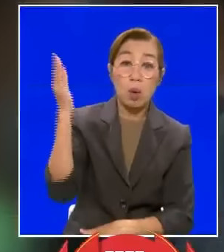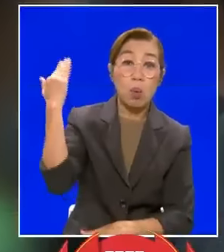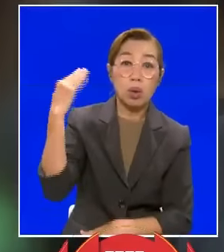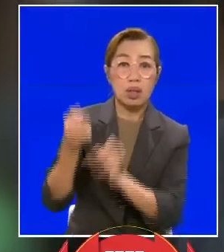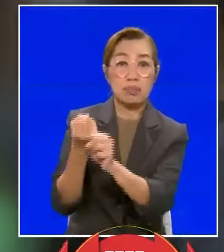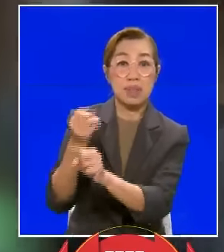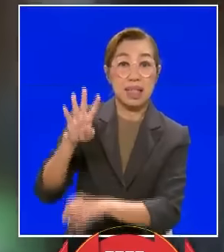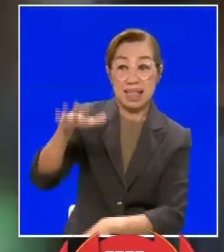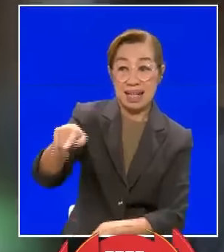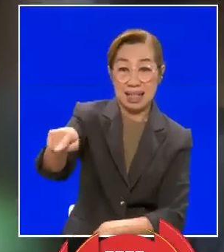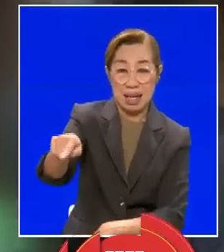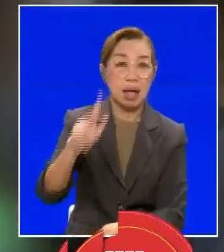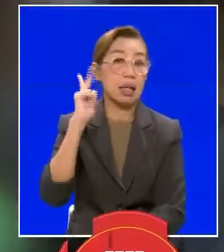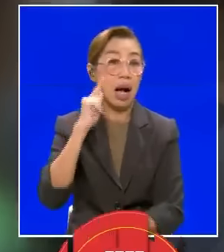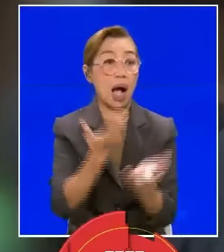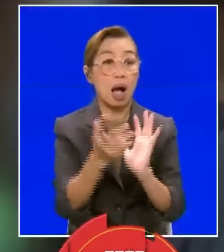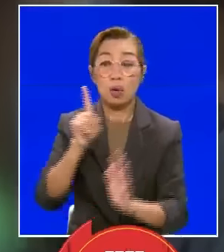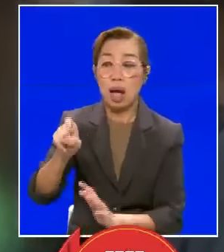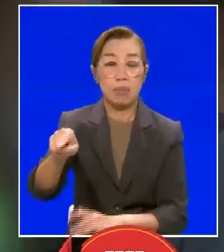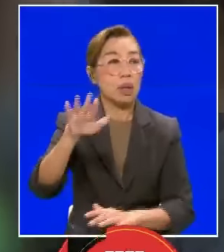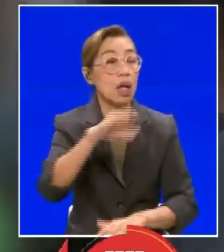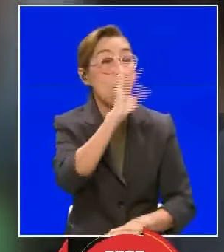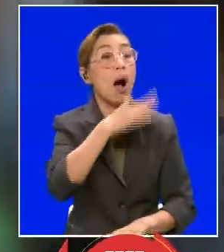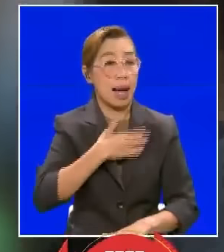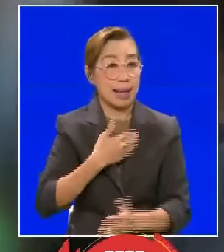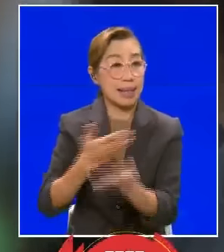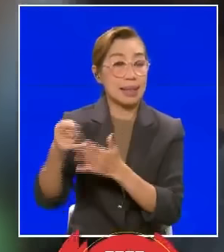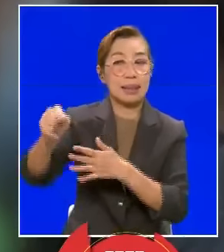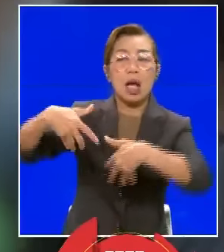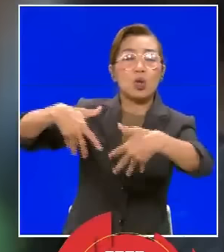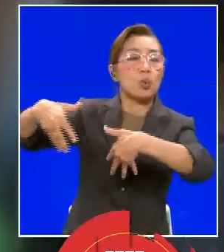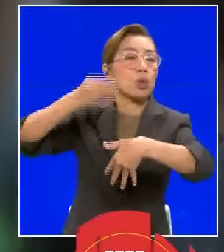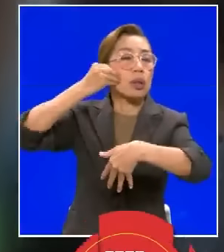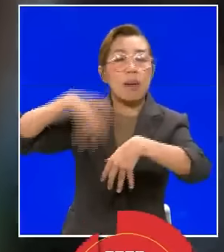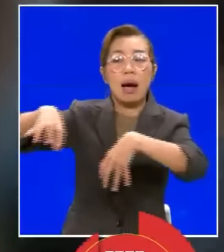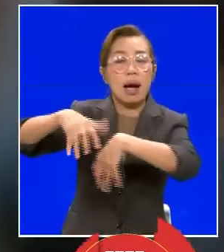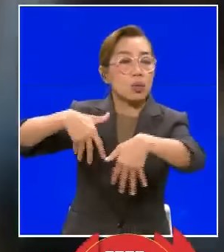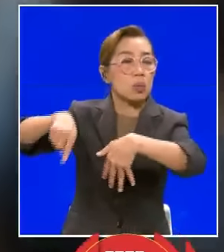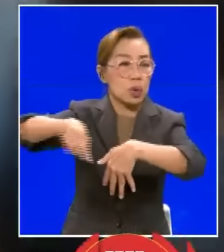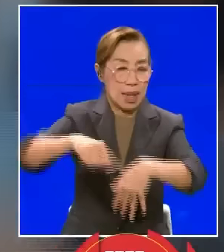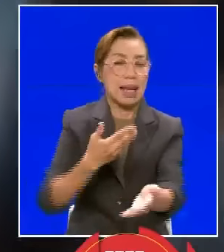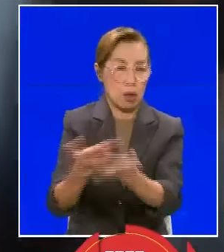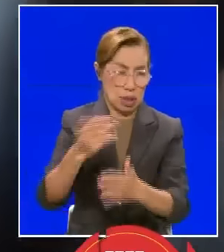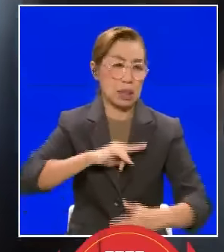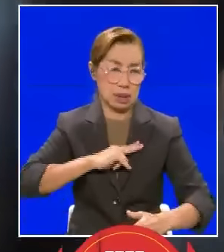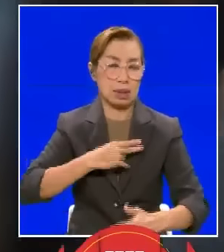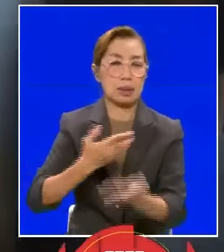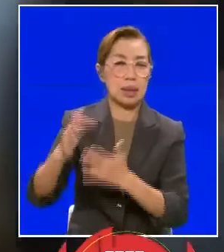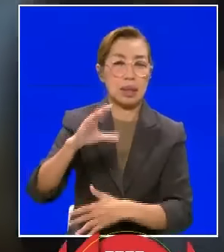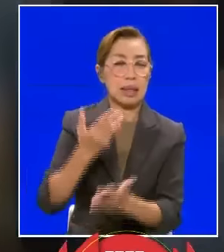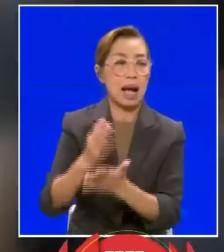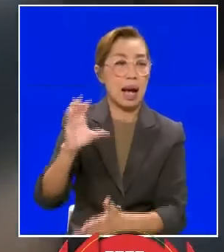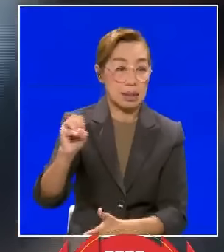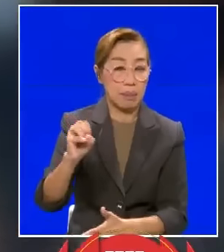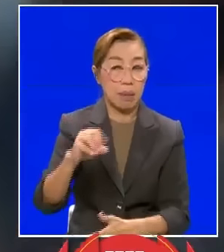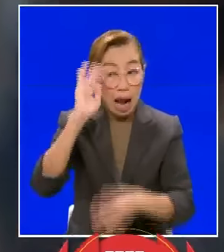ยอมรับว่าซื้อเฮโรอีนดังกล่าวในราคา50บาทจากนายชุมชนพนักงานสอบสวนก็จะเชิญแม่และเยาวชนรายนี้ม